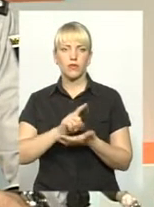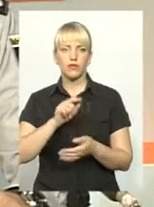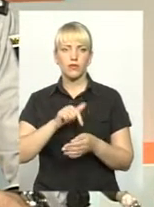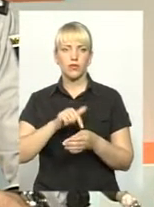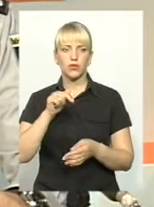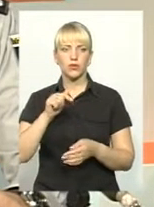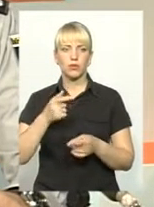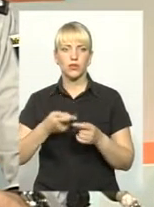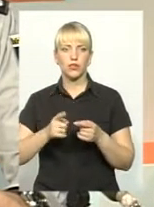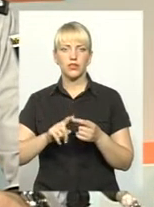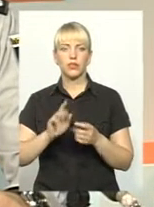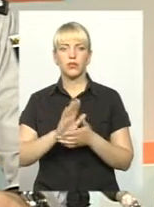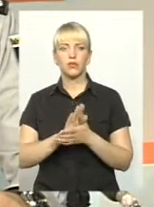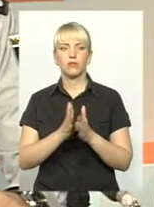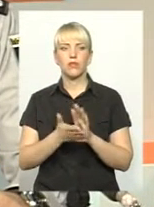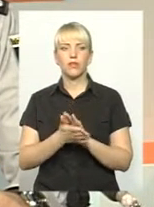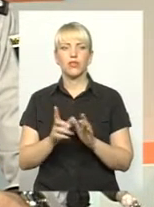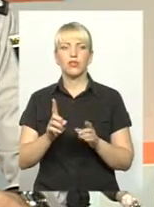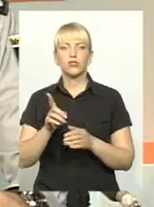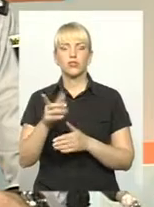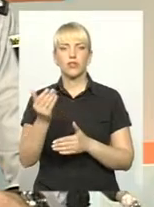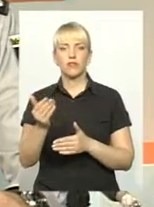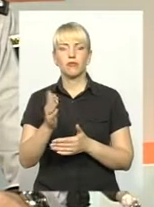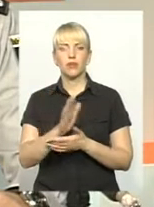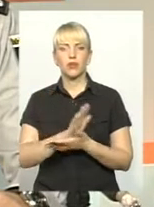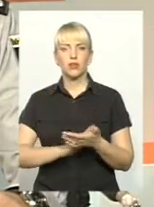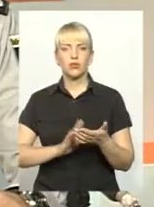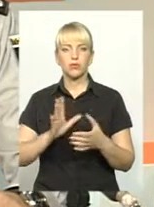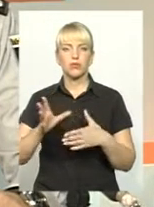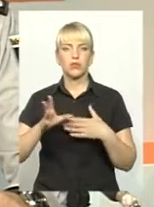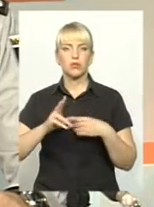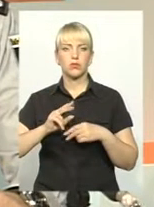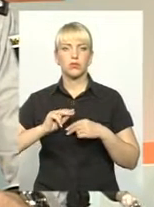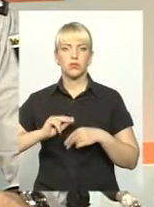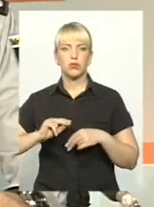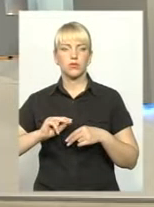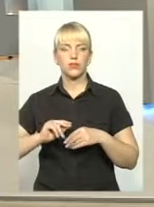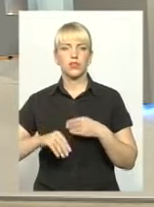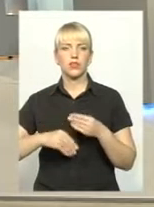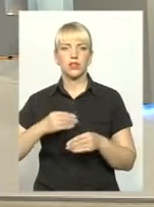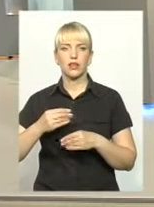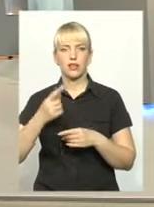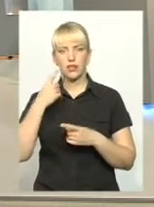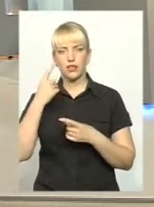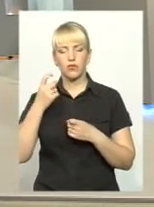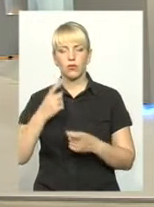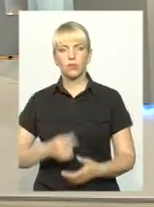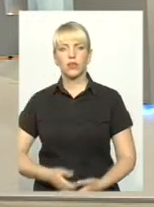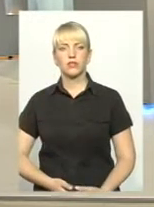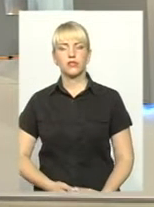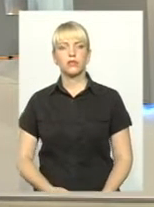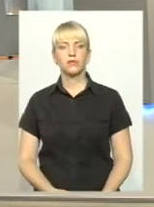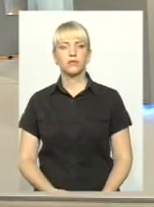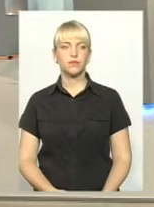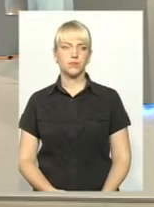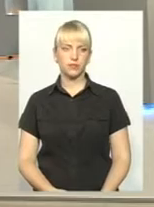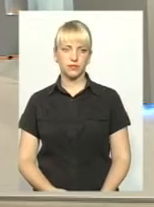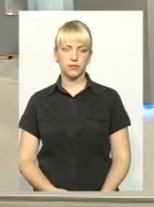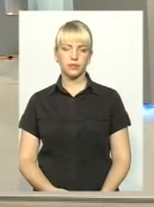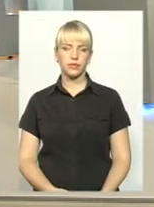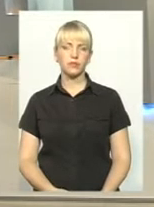при тій умові, що ви в подальшому будете з нами співпрацювати, надавати вказу інформацію. Дякую за відповідь.